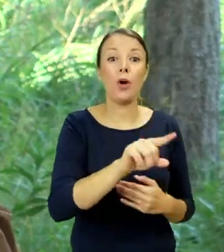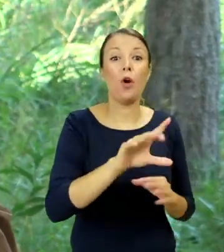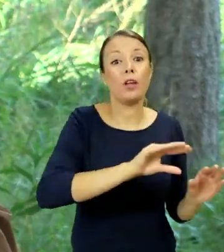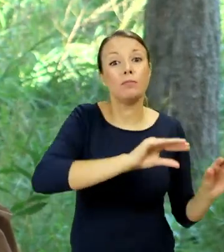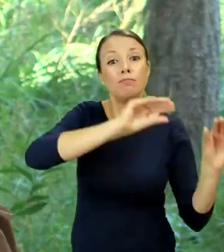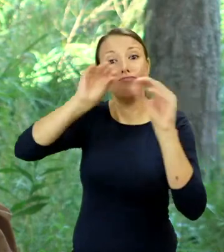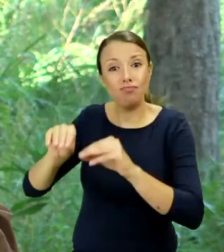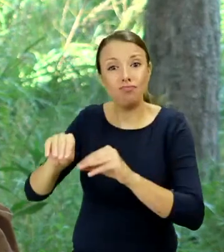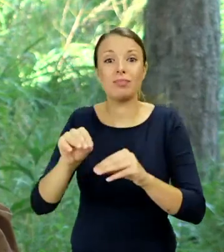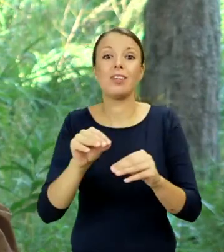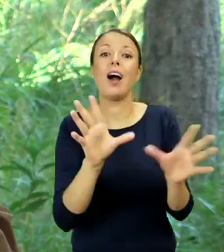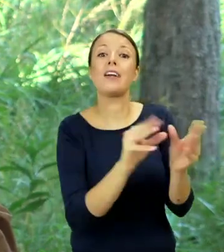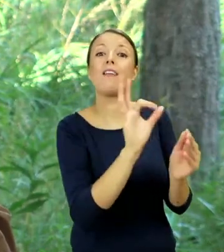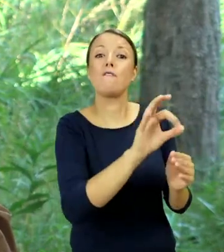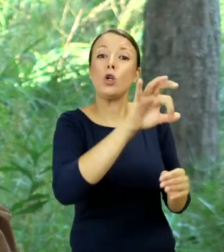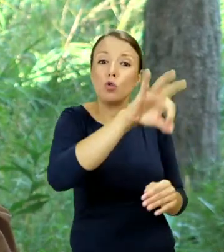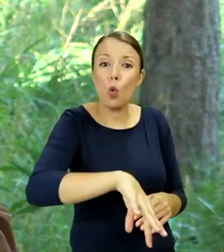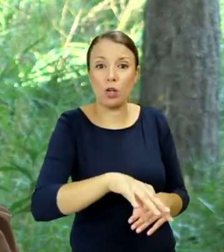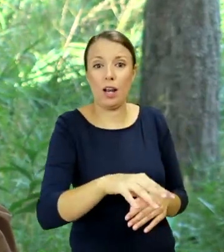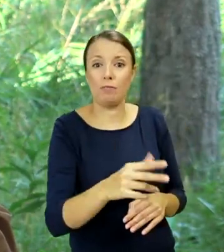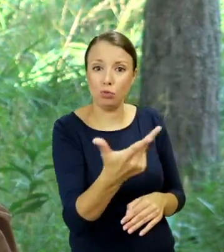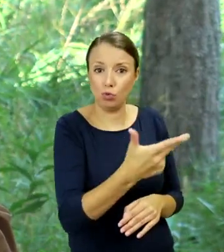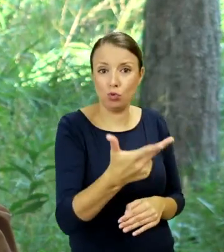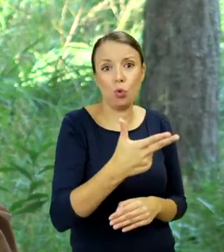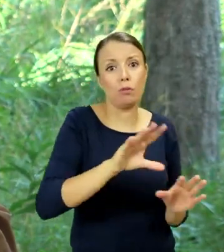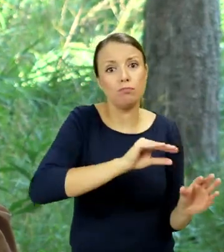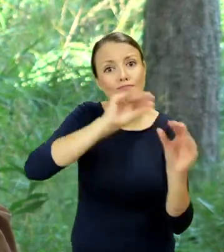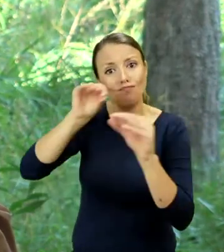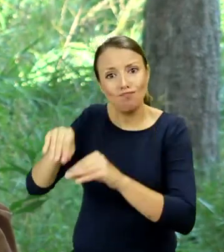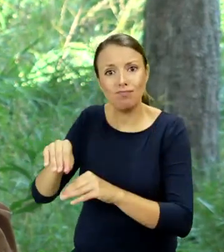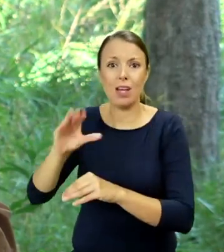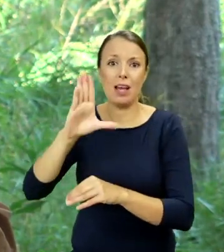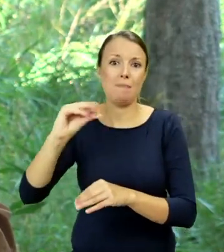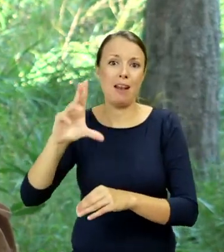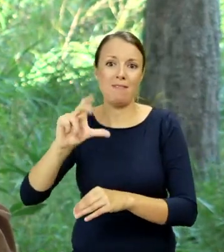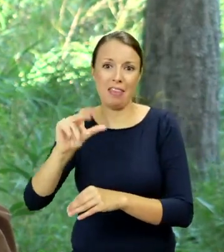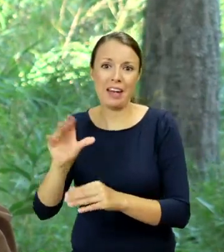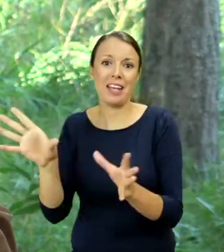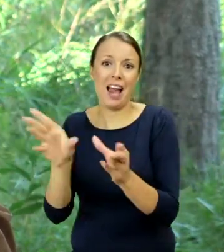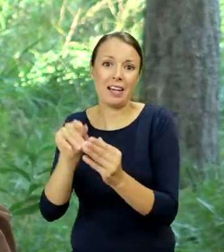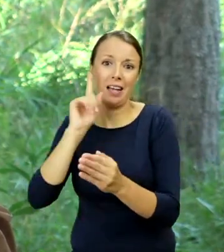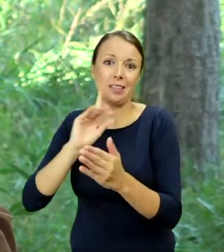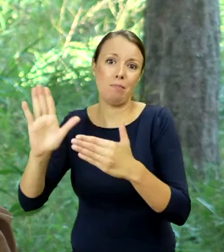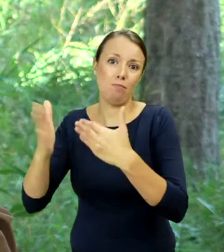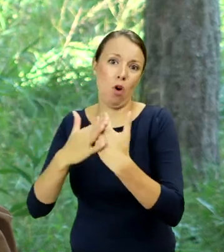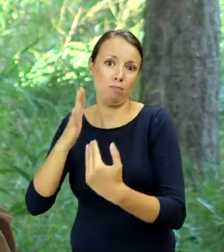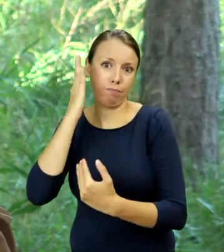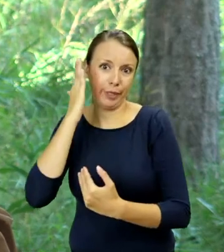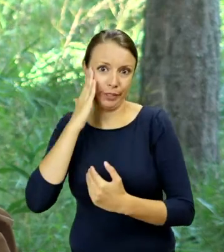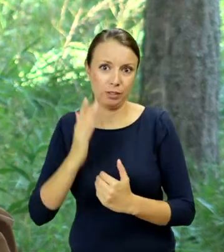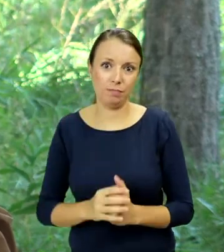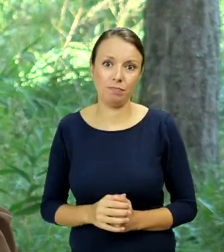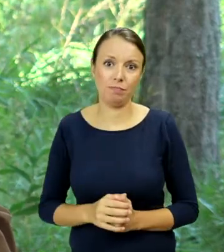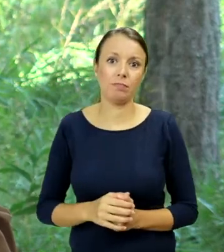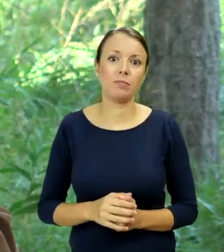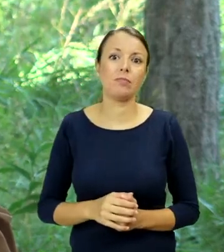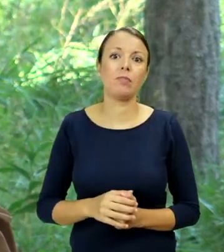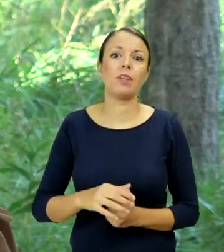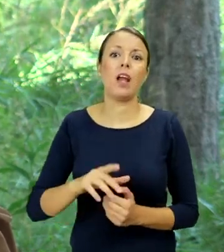do Belwederu. Mieszka już razem z mężem i mieszkają tam do 14